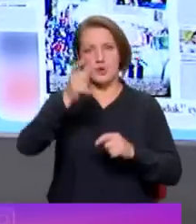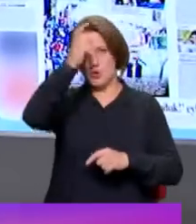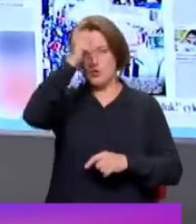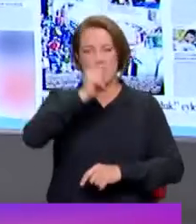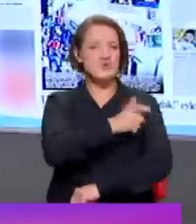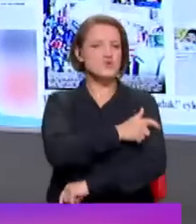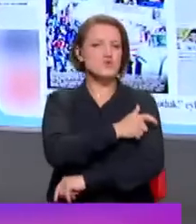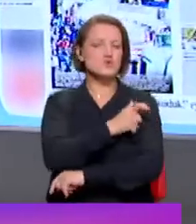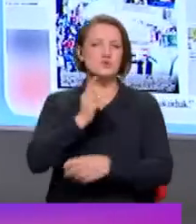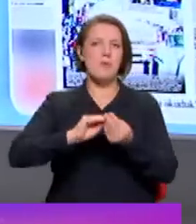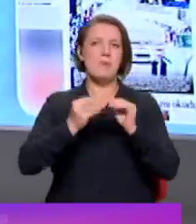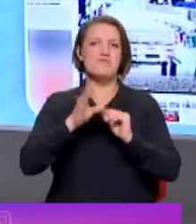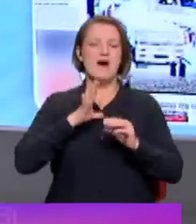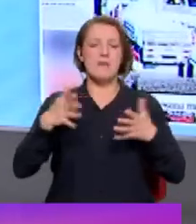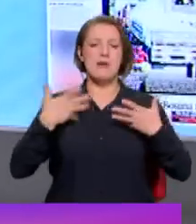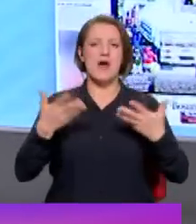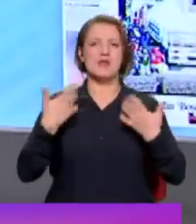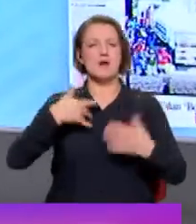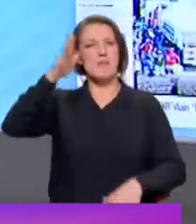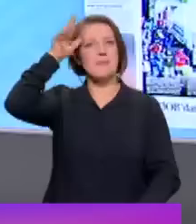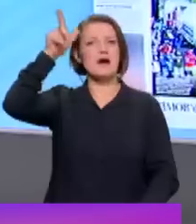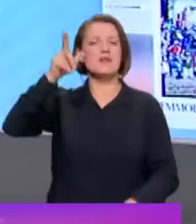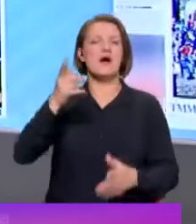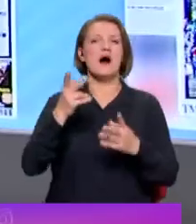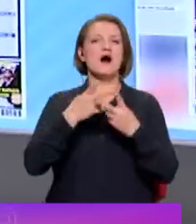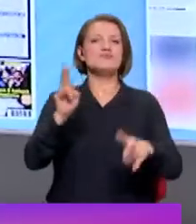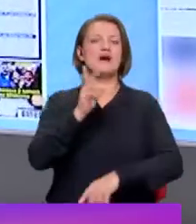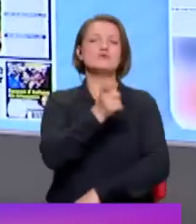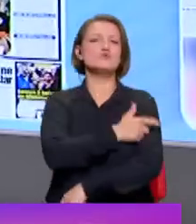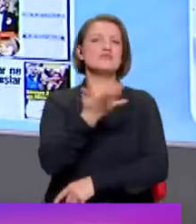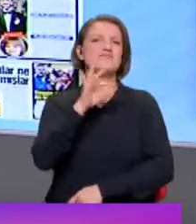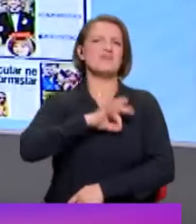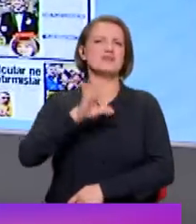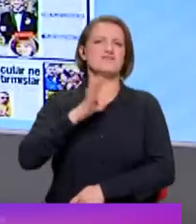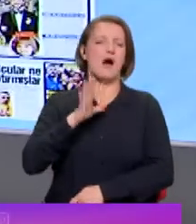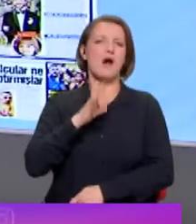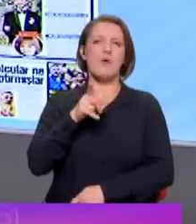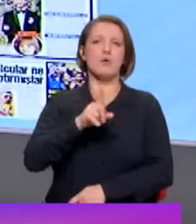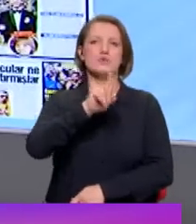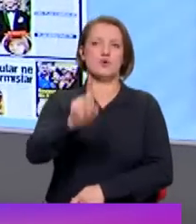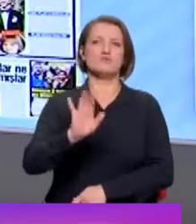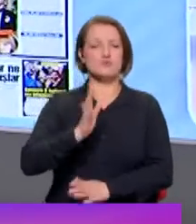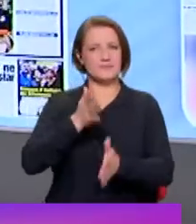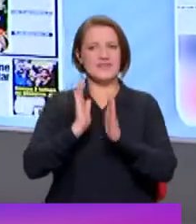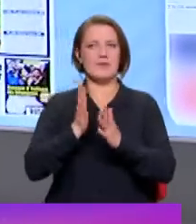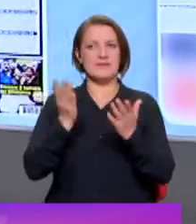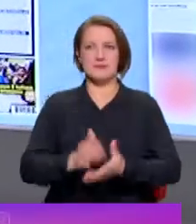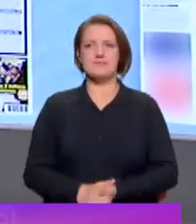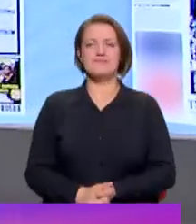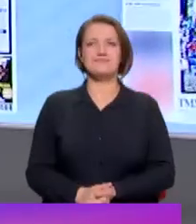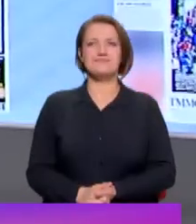yurt sorunu zirvede merak ediyorum Amerika'da açılan Yurt ne işe yarıyor diye sormuş devam